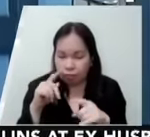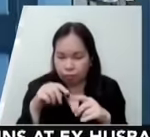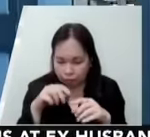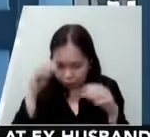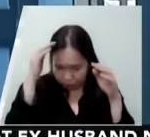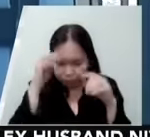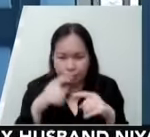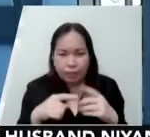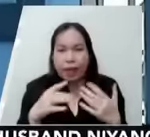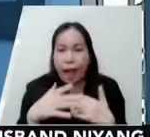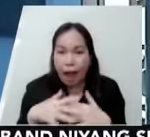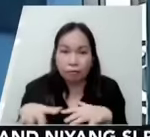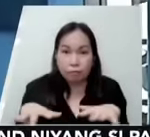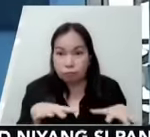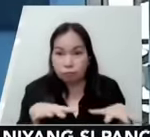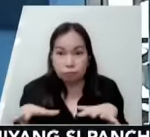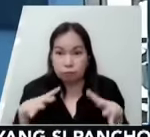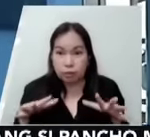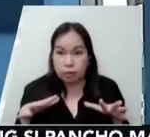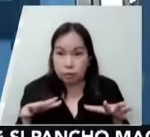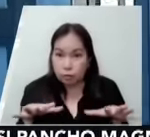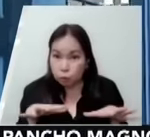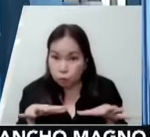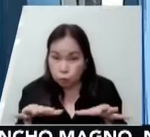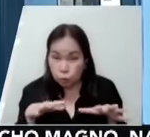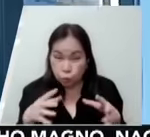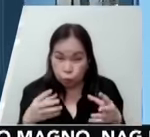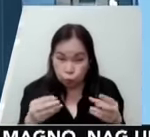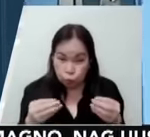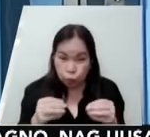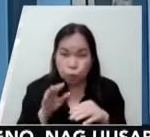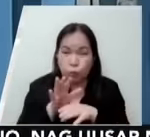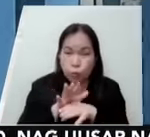eh tsaka lang maingat na lumabas ng gusali.